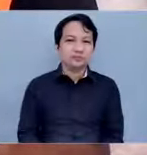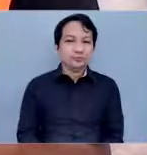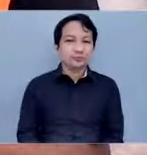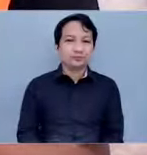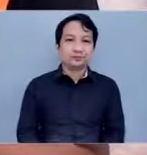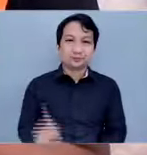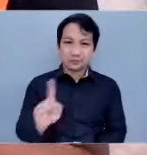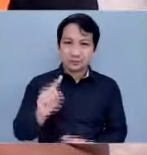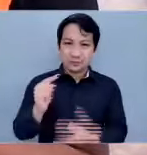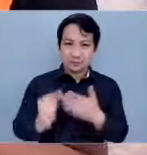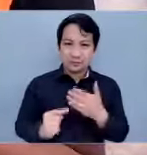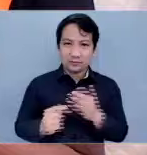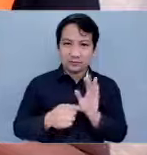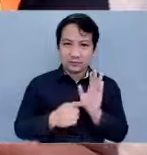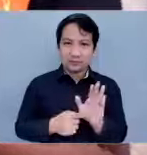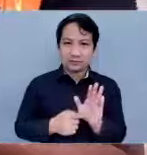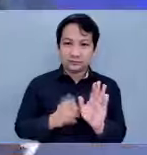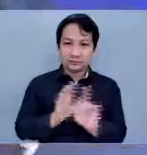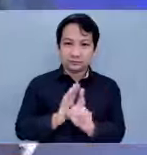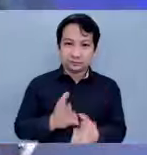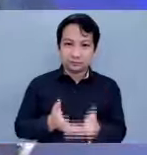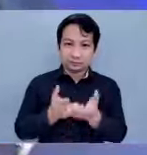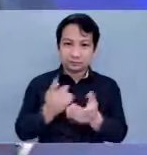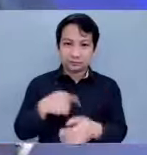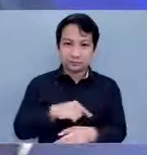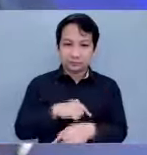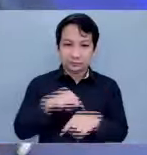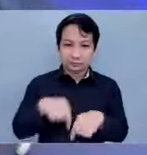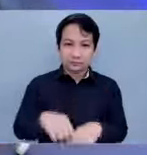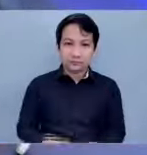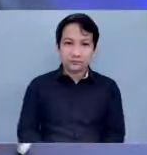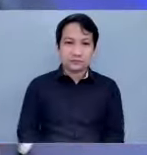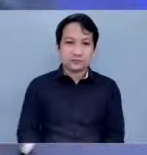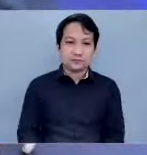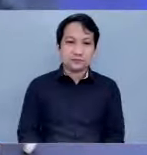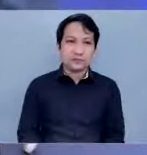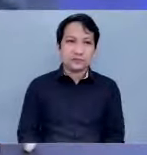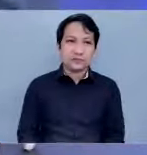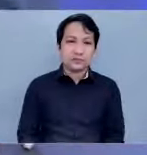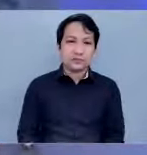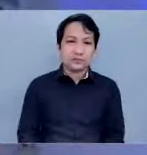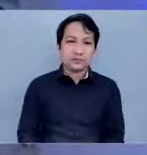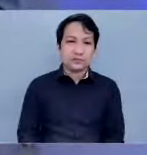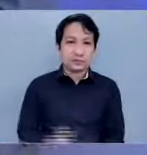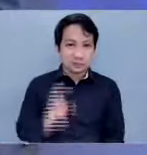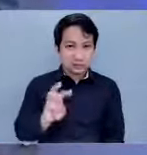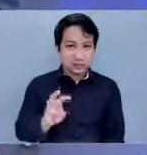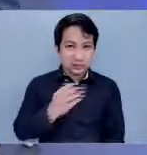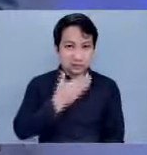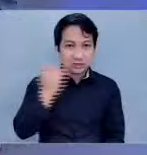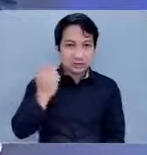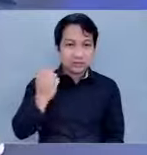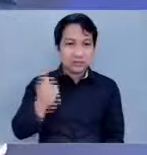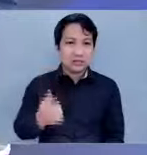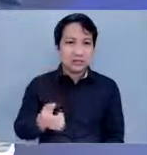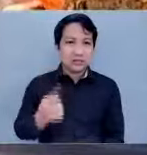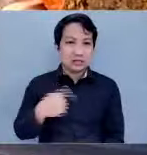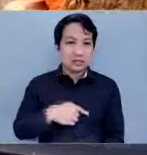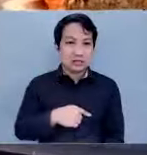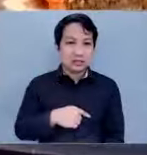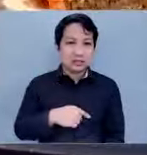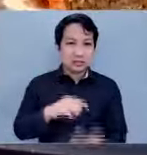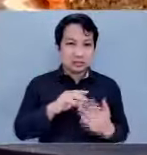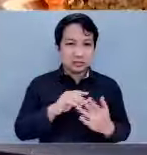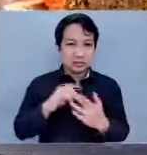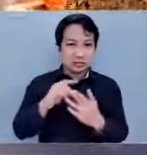yung mga ibinida yung empanada dito sa amin sa chef? Dinala po namin yung anim na bestseller namin. Yun? Ito po yung special.